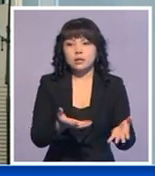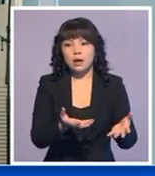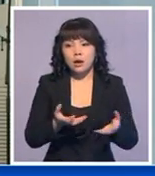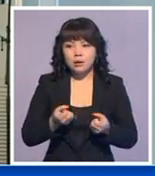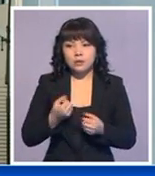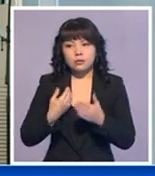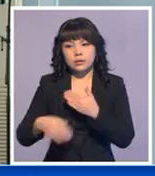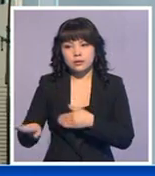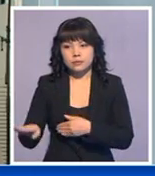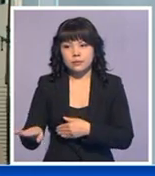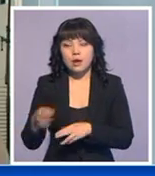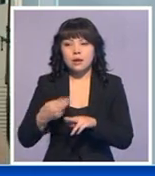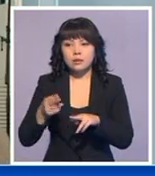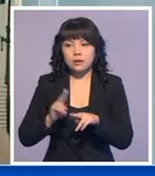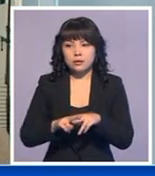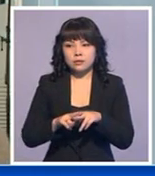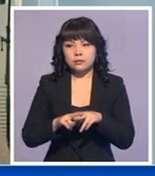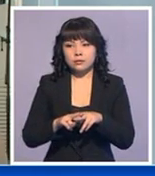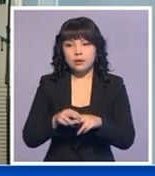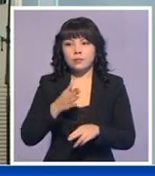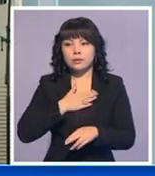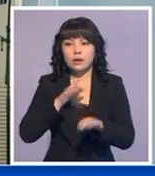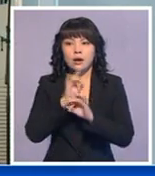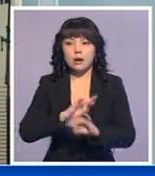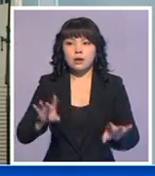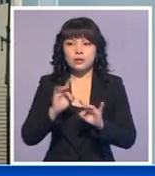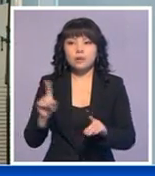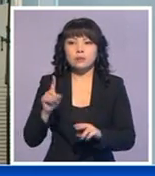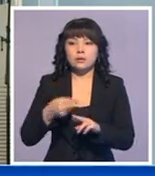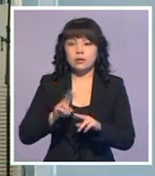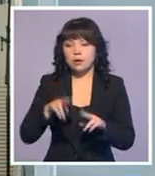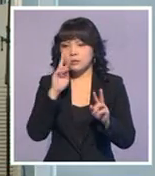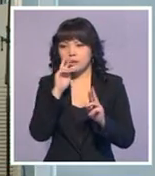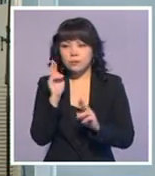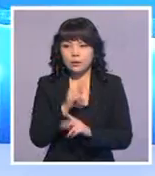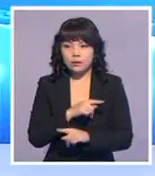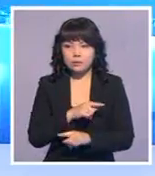ақшасын алып кетеді. Біздің айтып атқанымыз олай болмау керек.